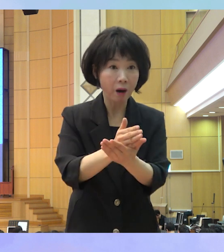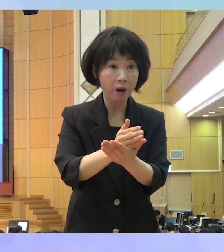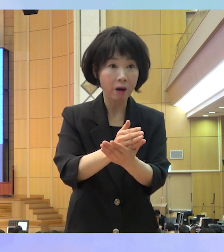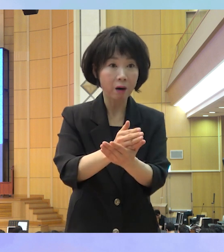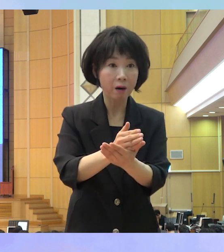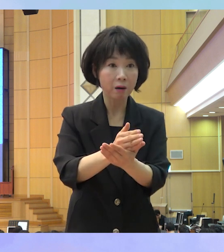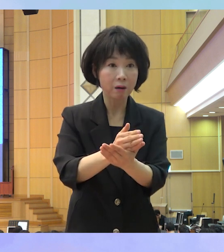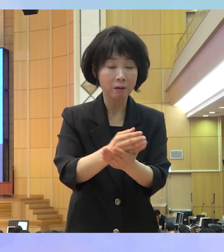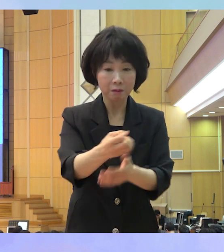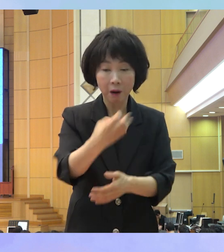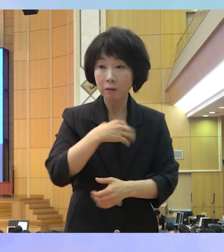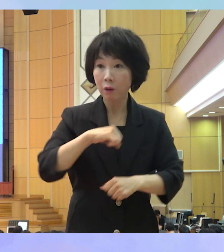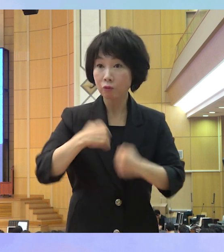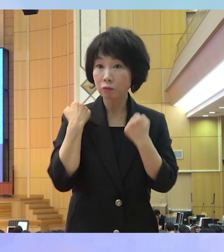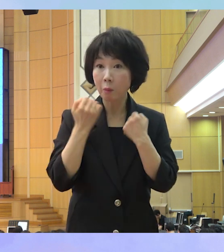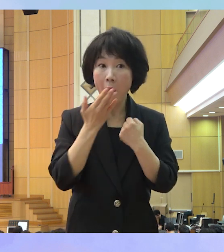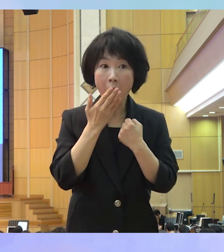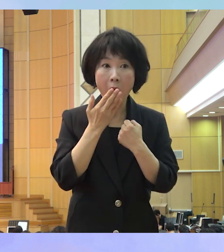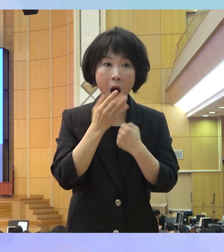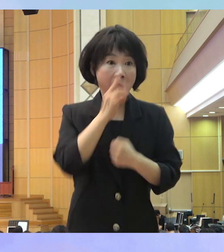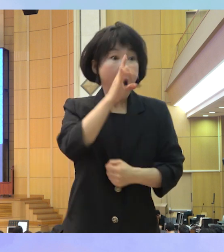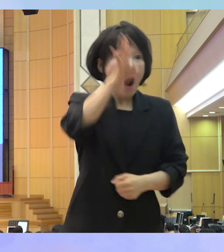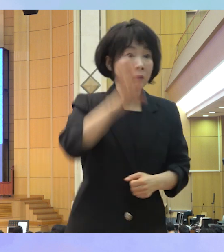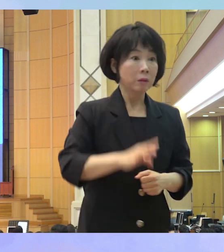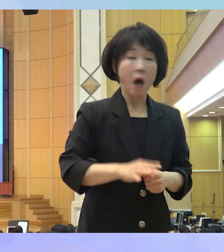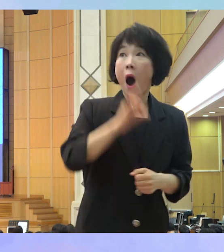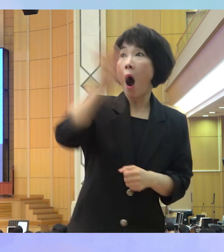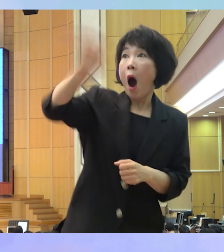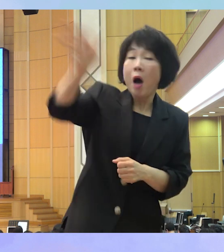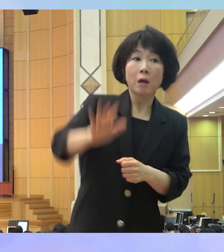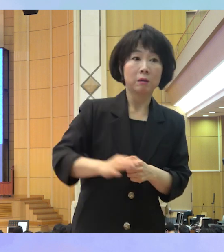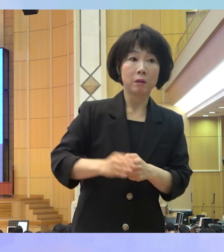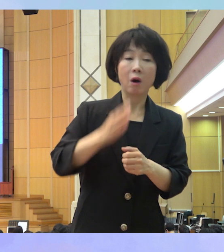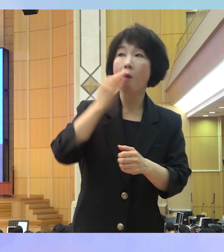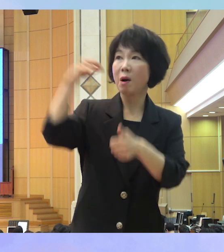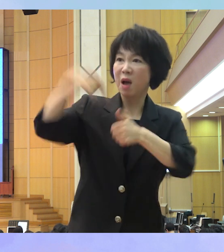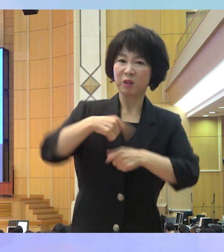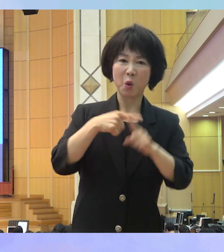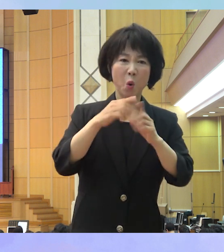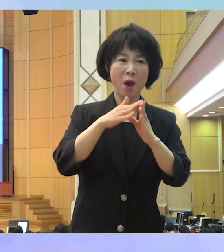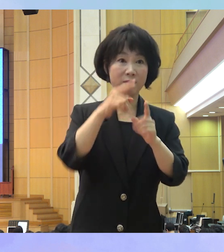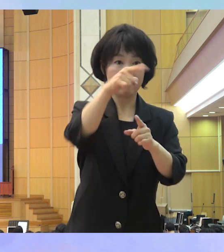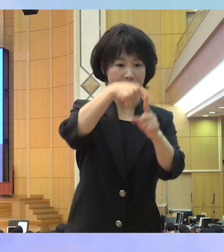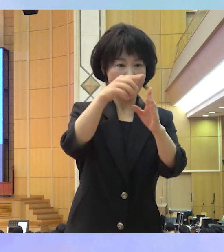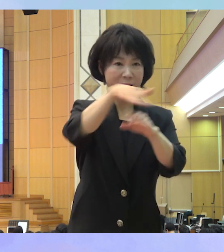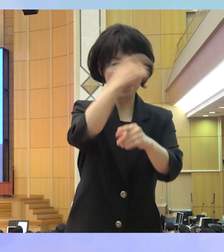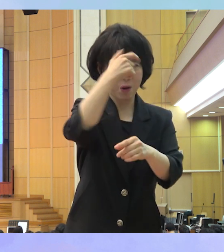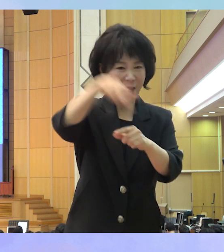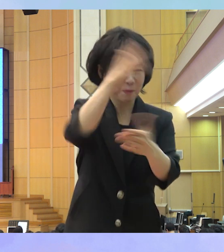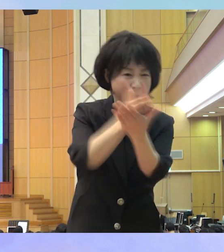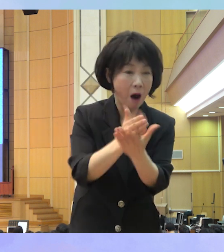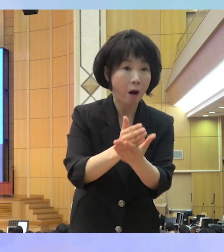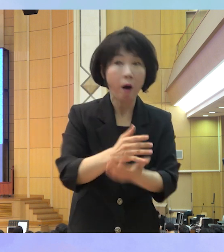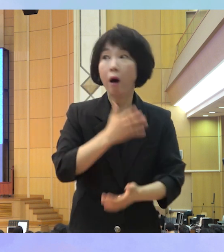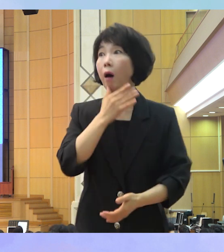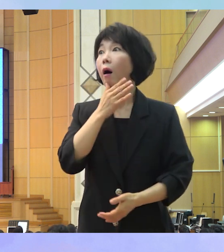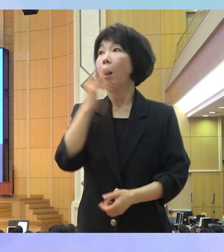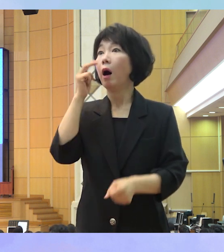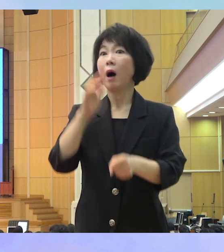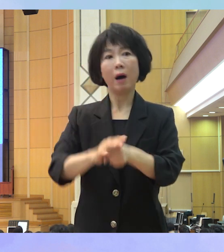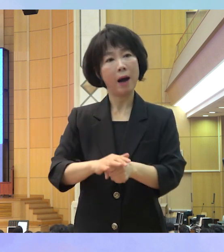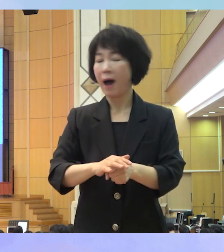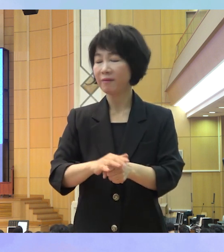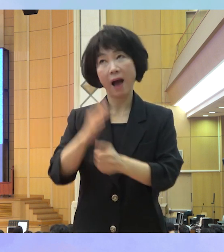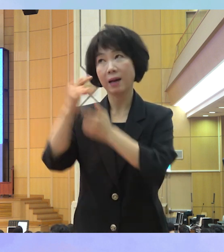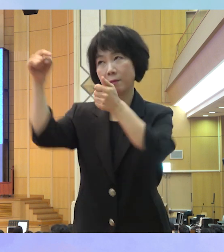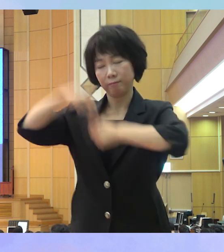이런 것도 순종해야 되느냐라고 오히려 반문을 한다면 아니라는 거예요. 그래서 성경에는 이렇게 나와 있습니다. 순종을 하는데